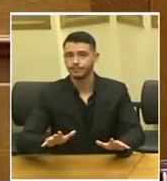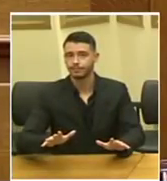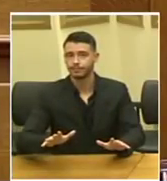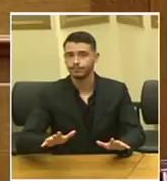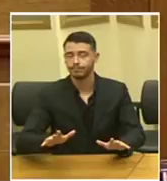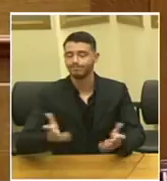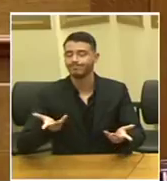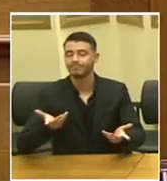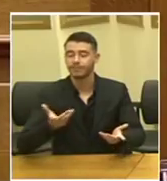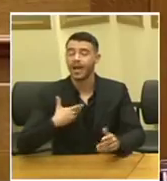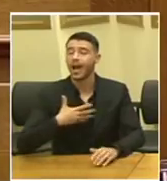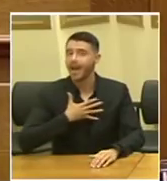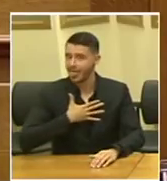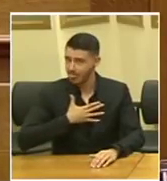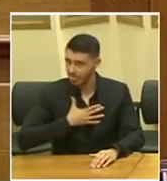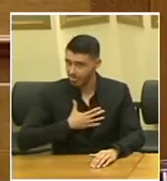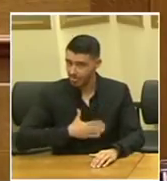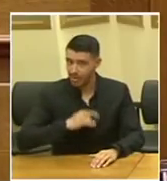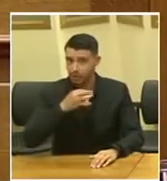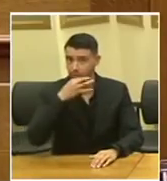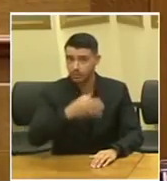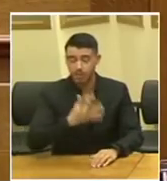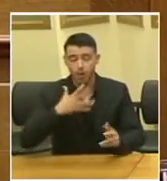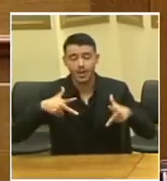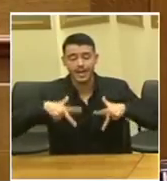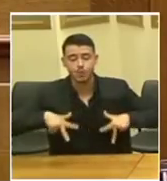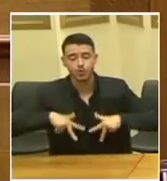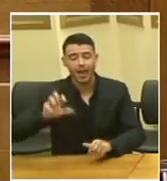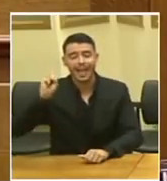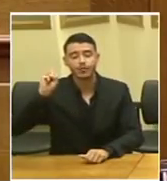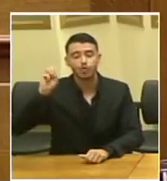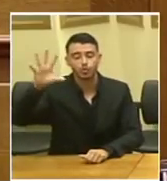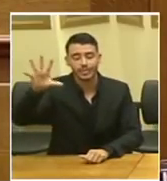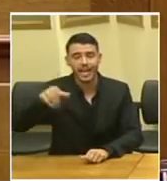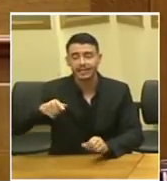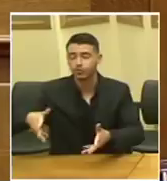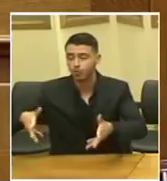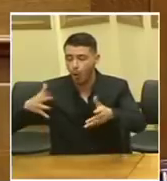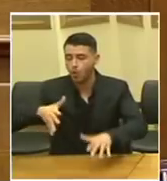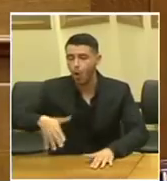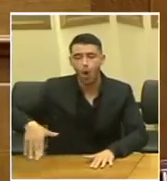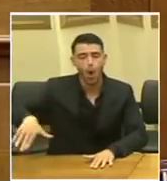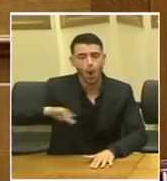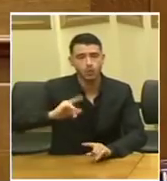όλα όμως θέλω να ευχαριστήσω την υπηρεσία του Υπουργείου Εξωτερικών που με μεγάλη σταθερότητα